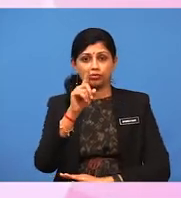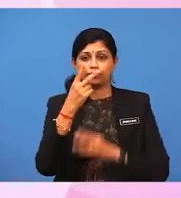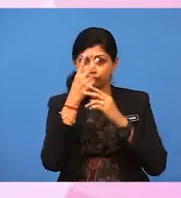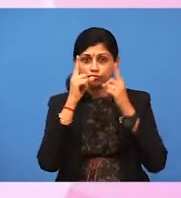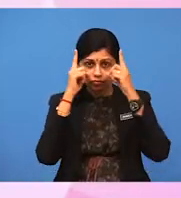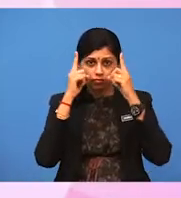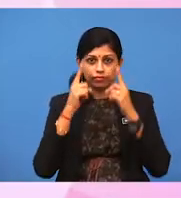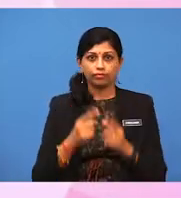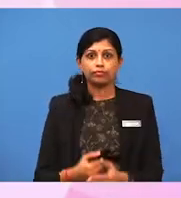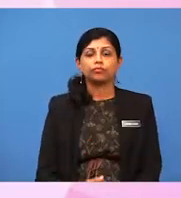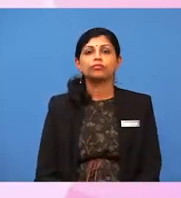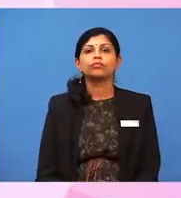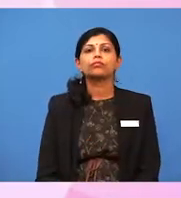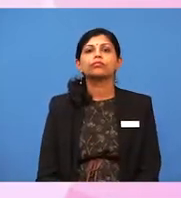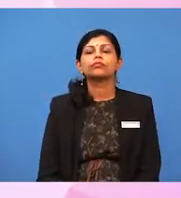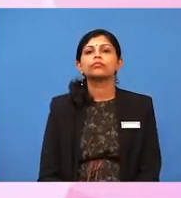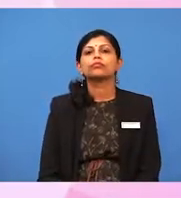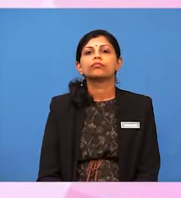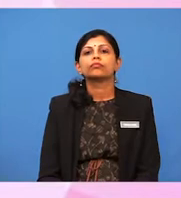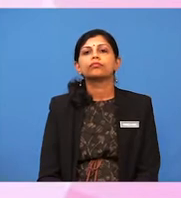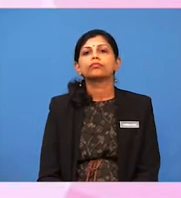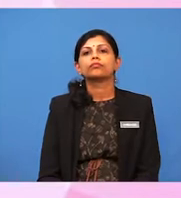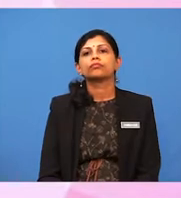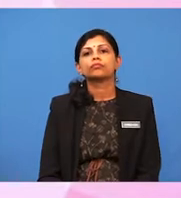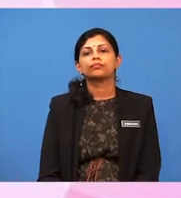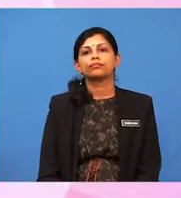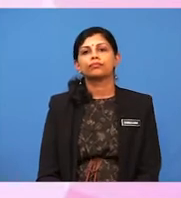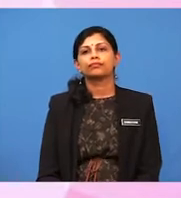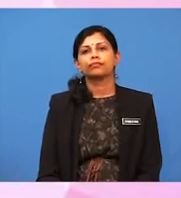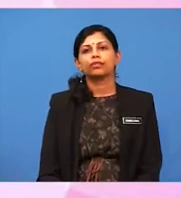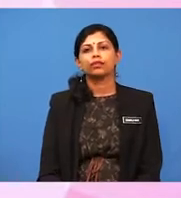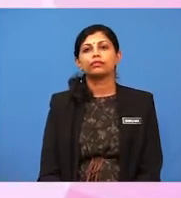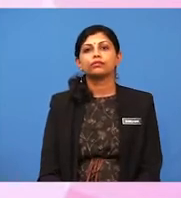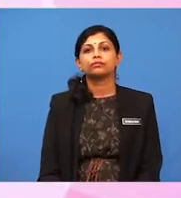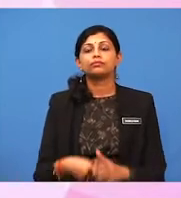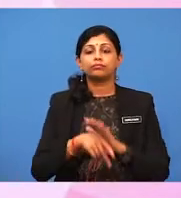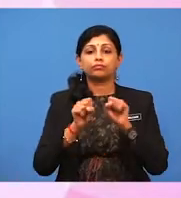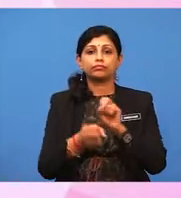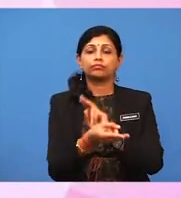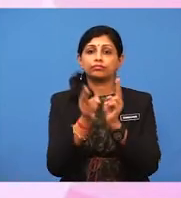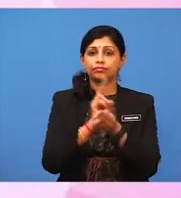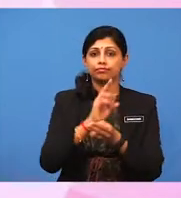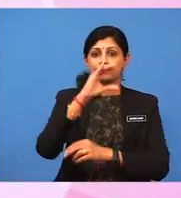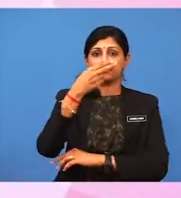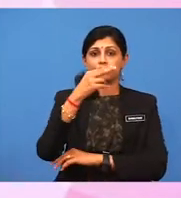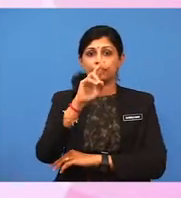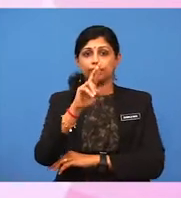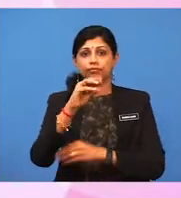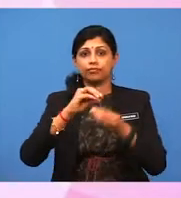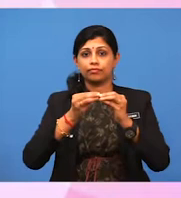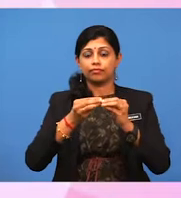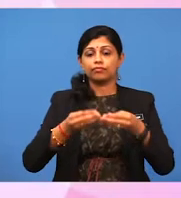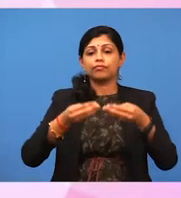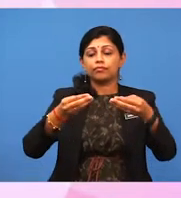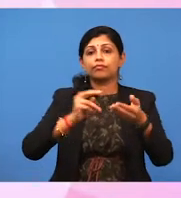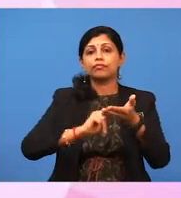pertama, char nombor sama dengan tanda petikan berganda 4. Pemboleh ubah char nombor